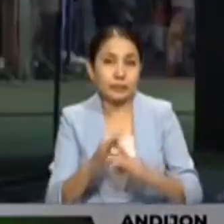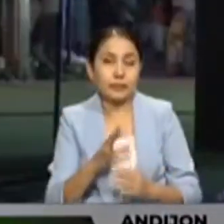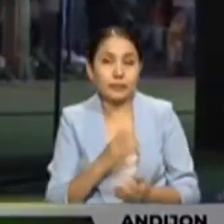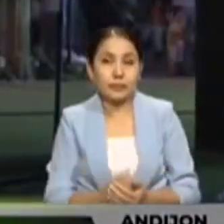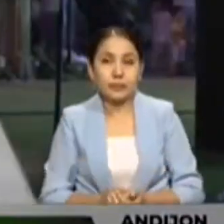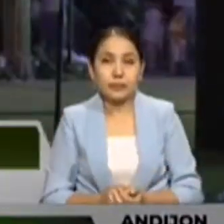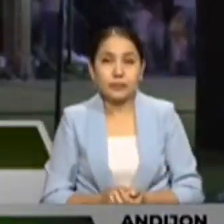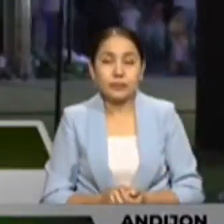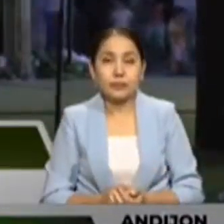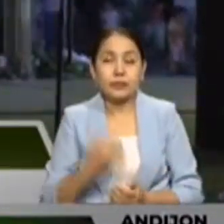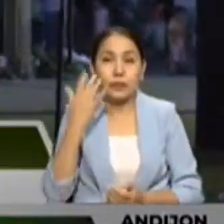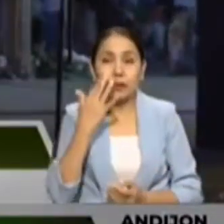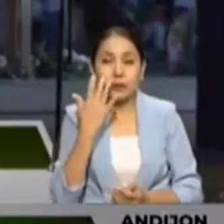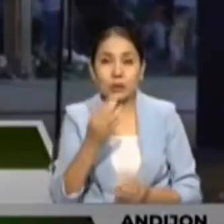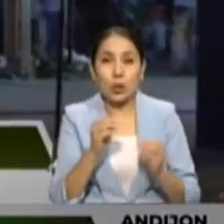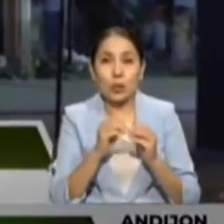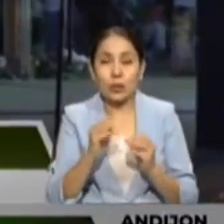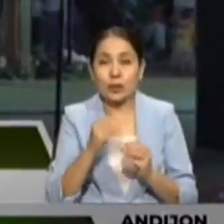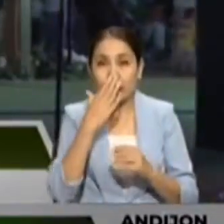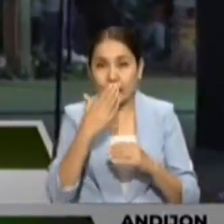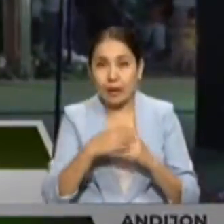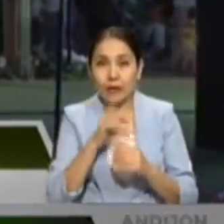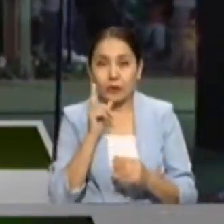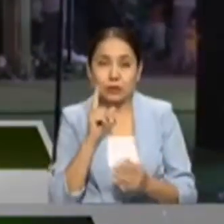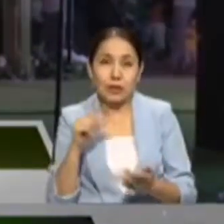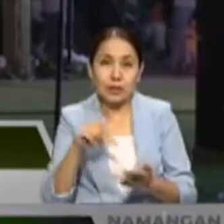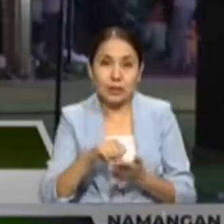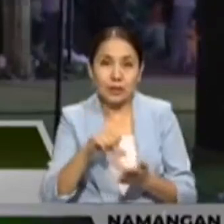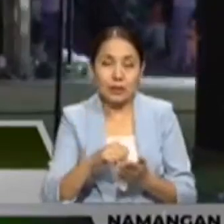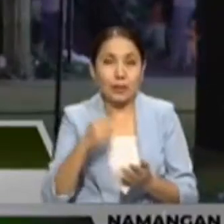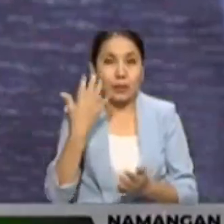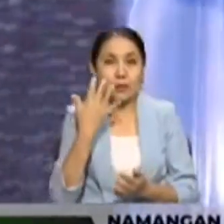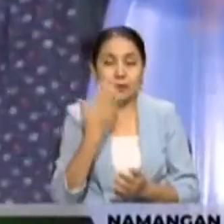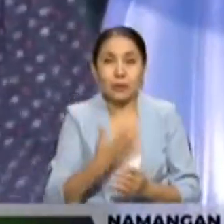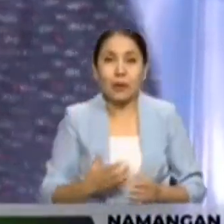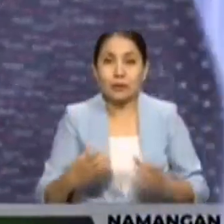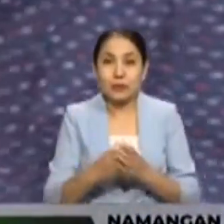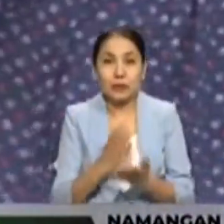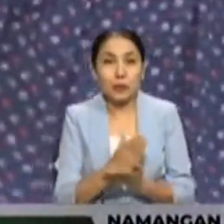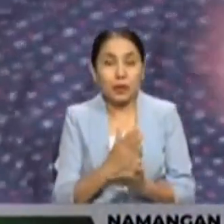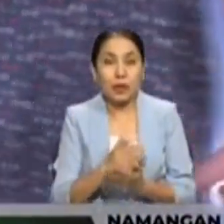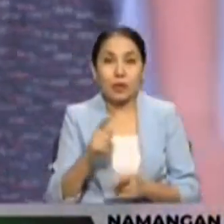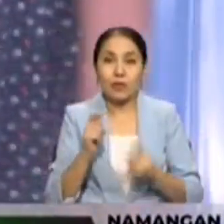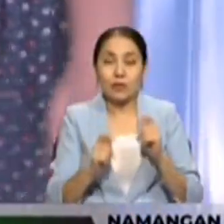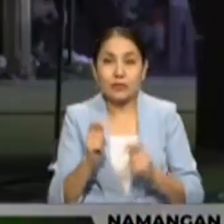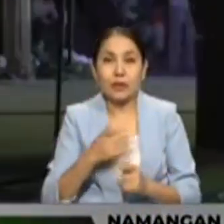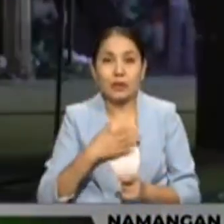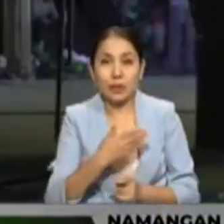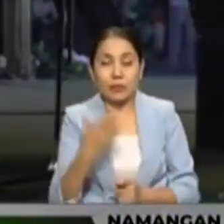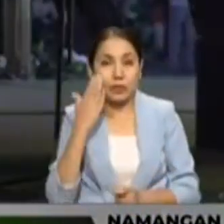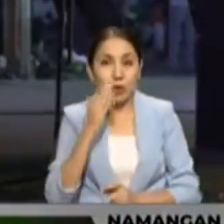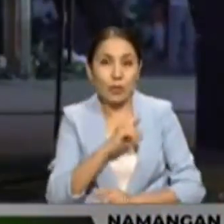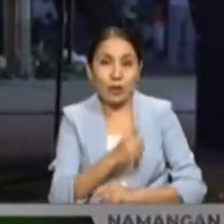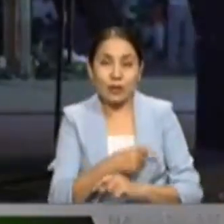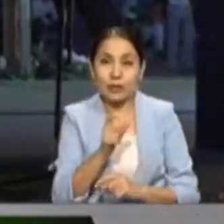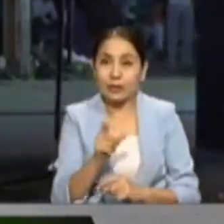ko'zlangan. Maqsadimiz tumanimizdagi 10 mingga yaqin yoshlarimiz bo'lsa, ularni bir maqsad yo'lida birlashtirishdan iborat. Festivalda biz qobiliyat